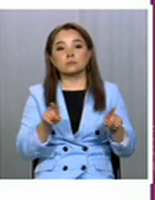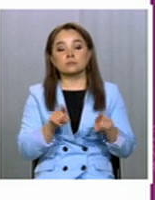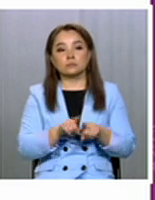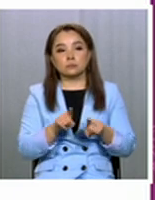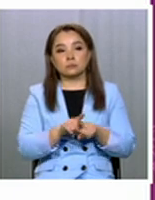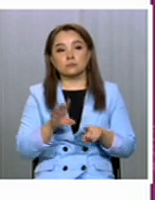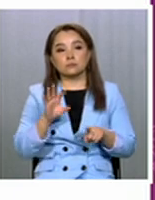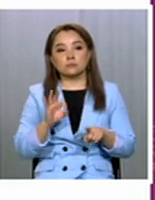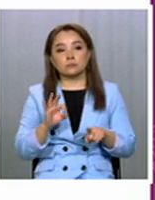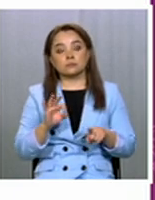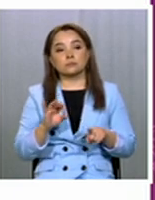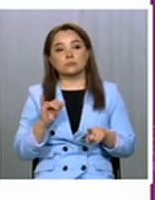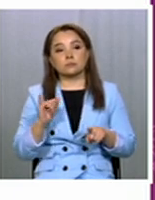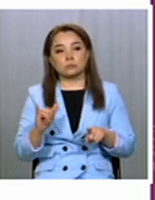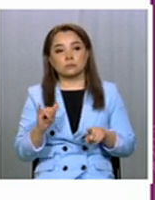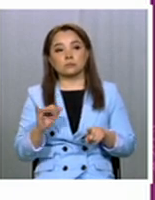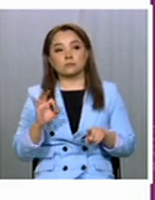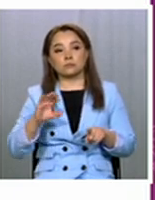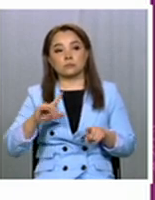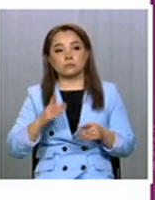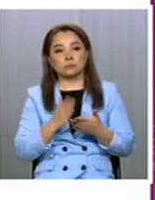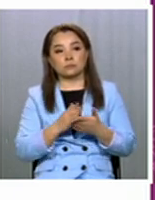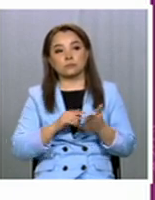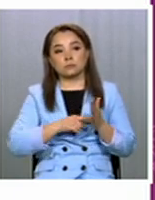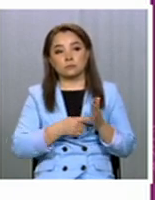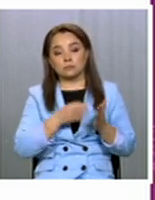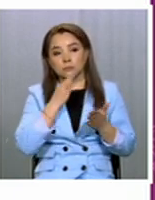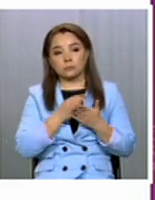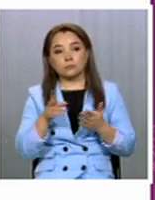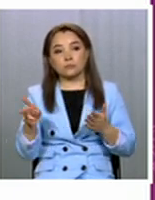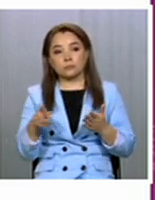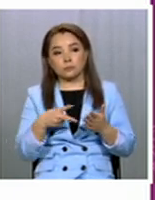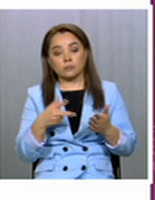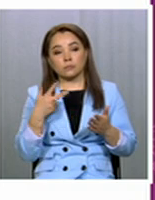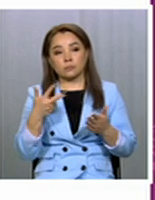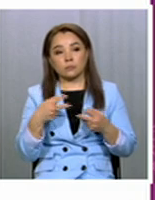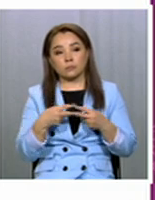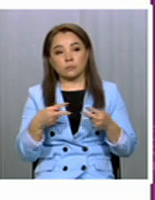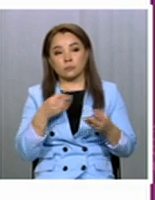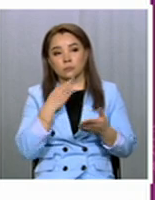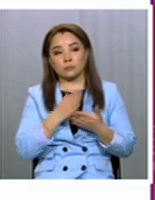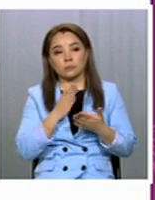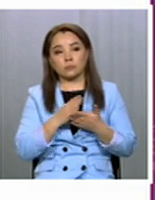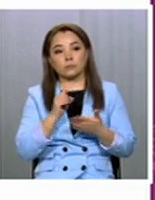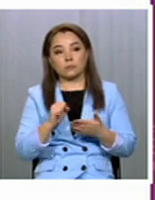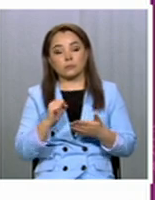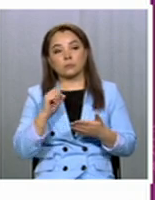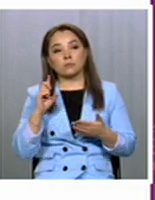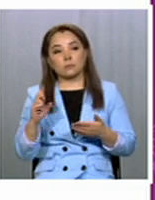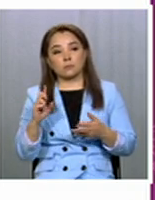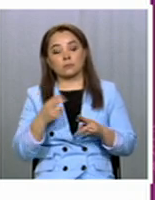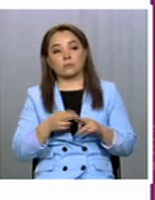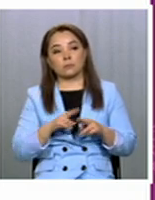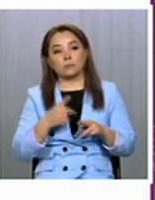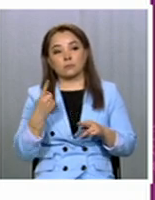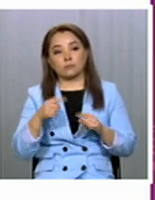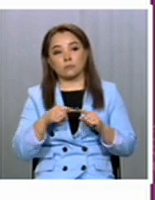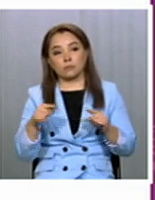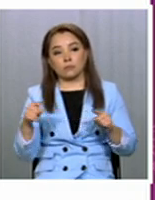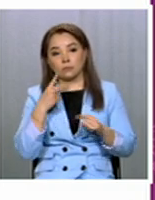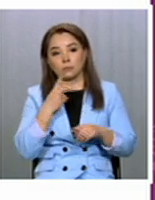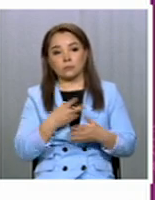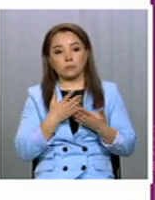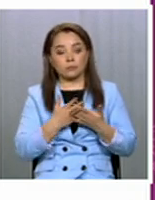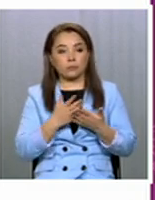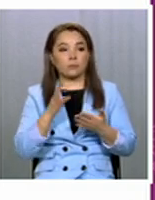егір көсіне перпендикуляр жүргізсек, оның да ординатысы үшке тең болады. Өйткені А мен Б бір түзудің бойында жатыр, ол түзу